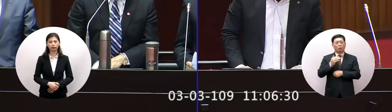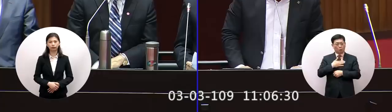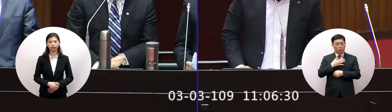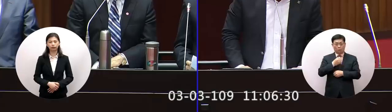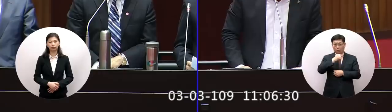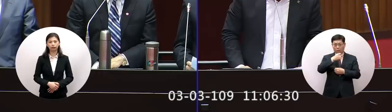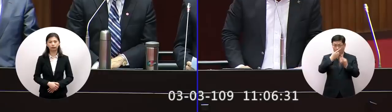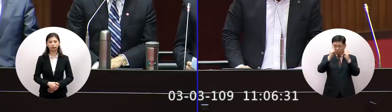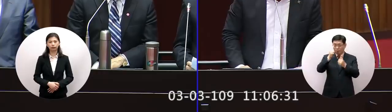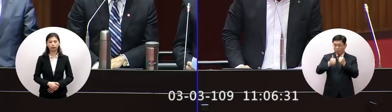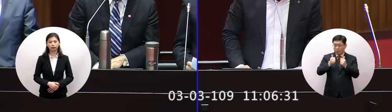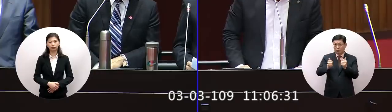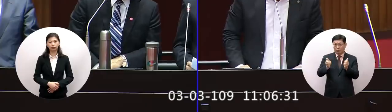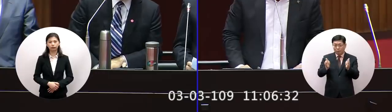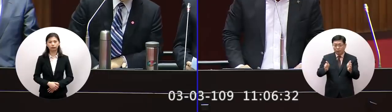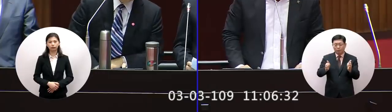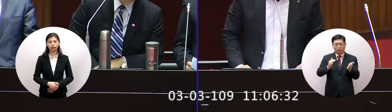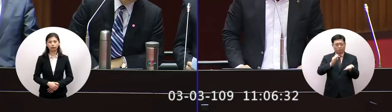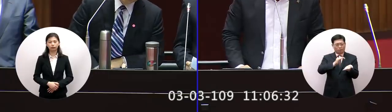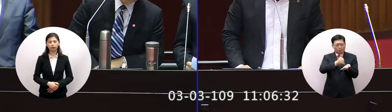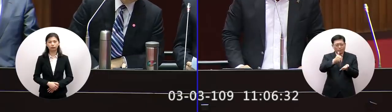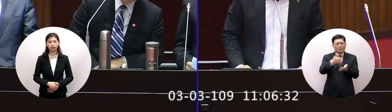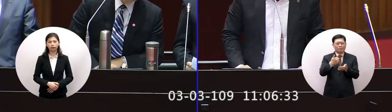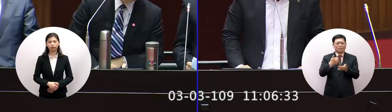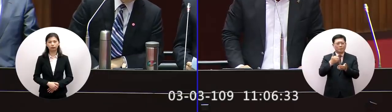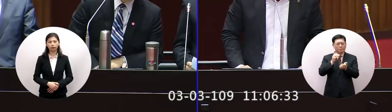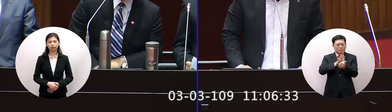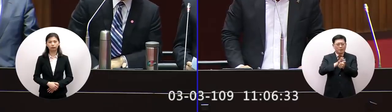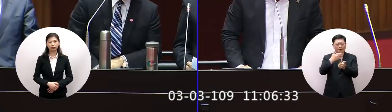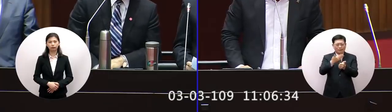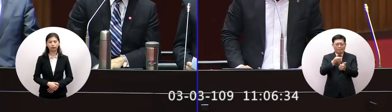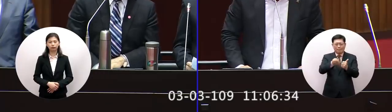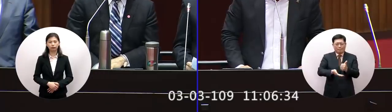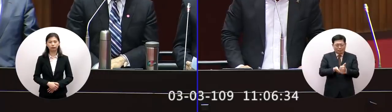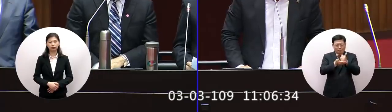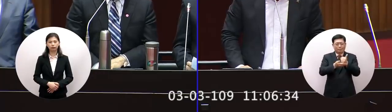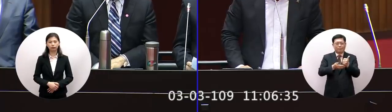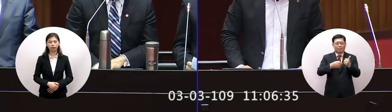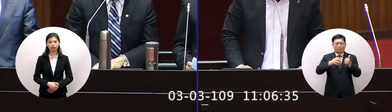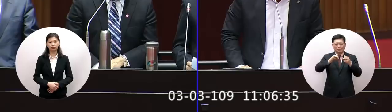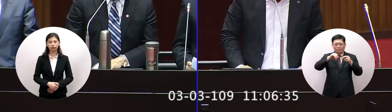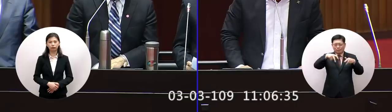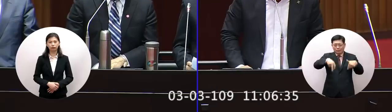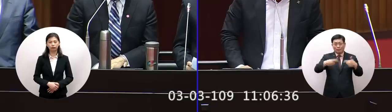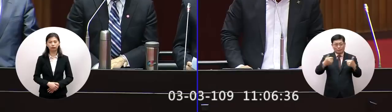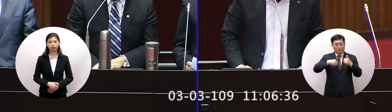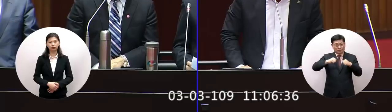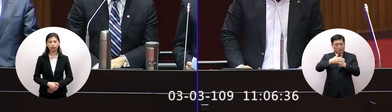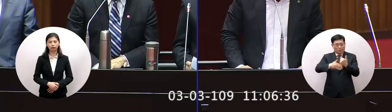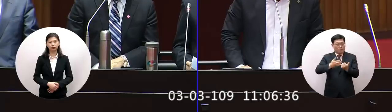影大学考试的过程，我想给医师一挂。地位甲尊重，吼，尤其是甲健